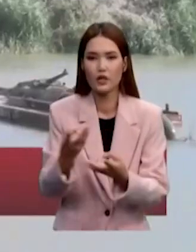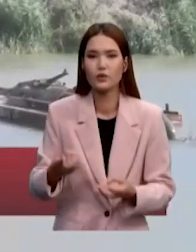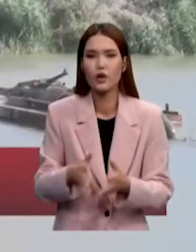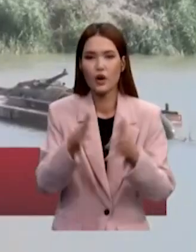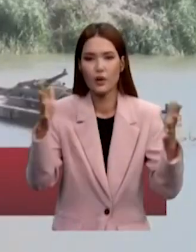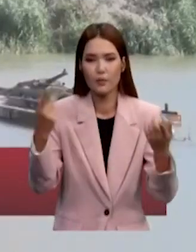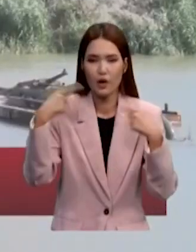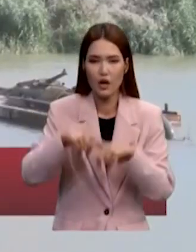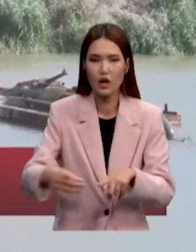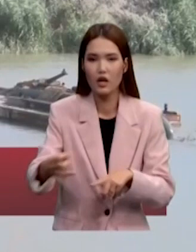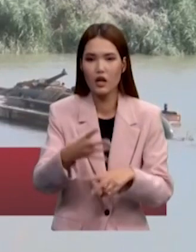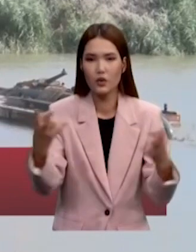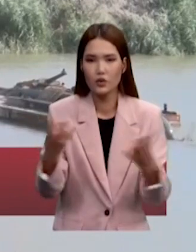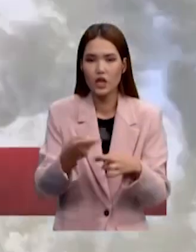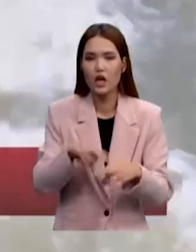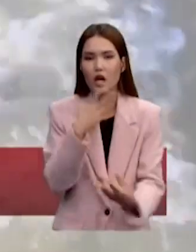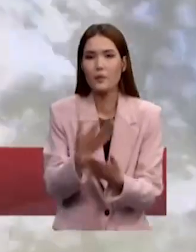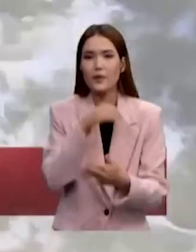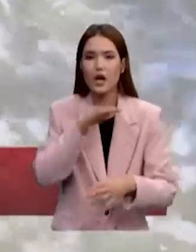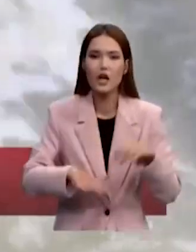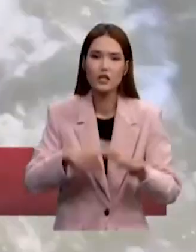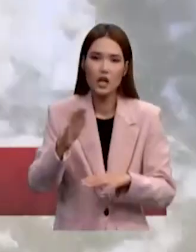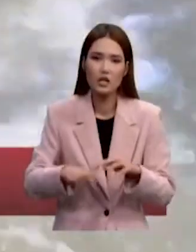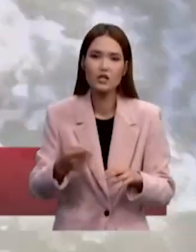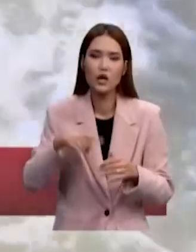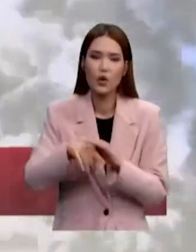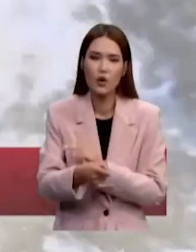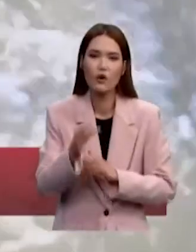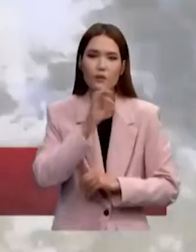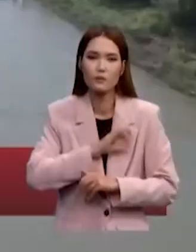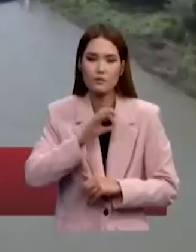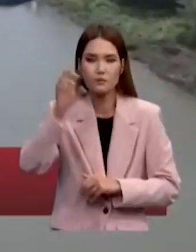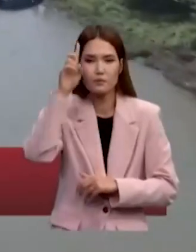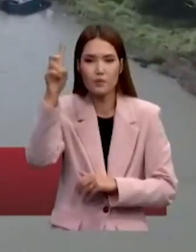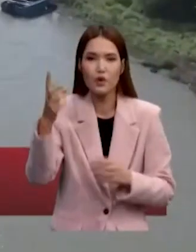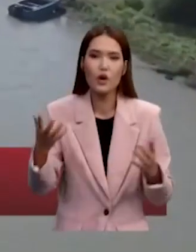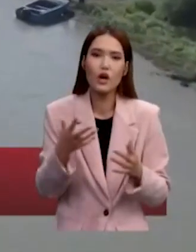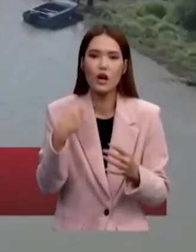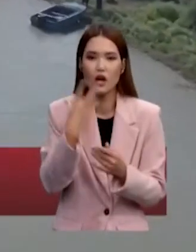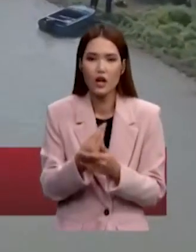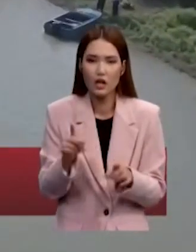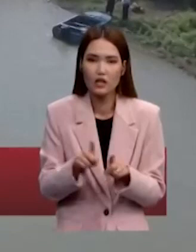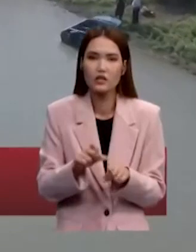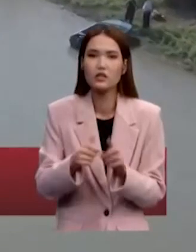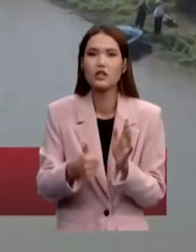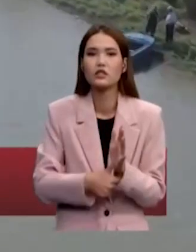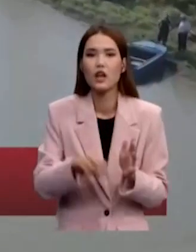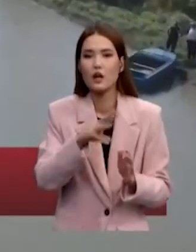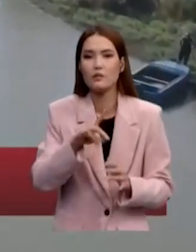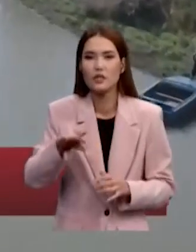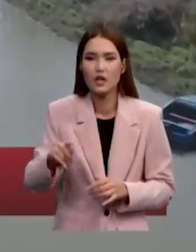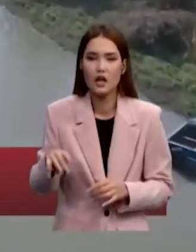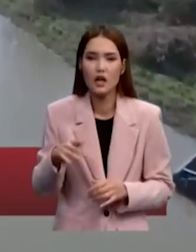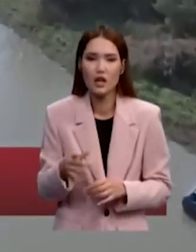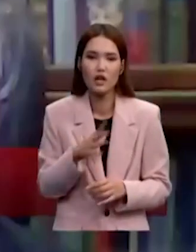в регион. По мнению экспертов, работы по дноуглублению Урала влетят правительству в копеечку. 16 миллиардами здесь